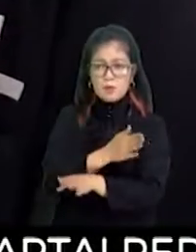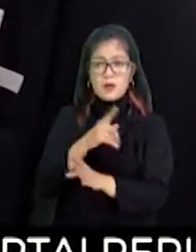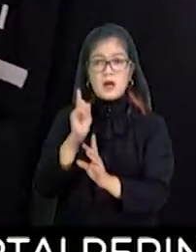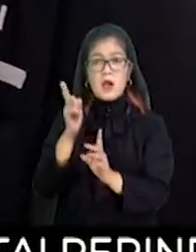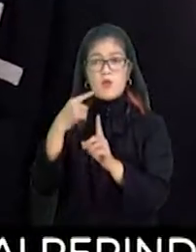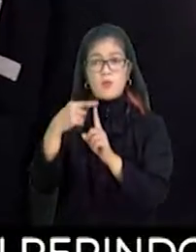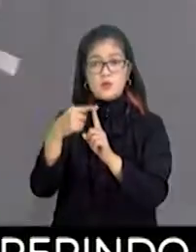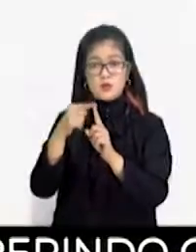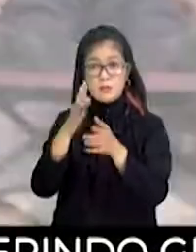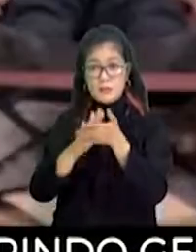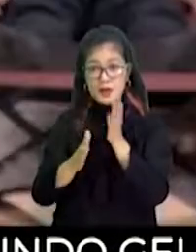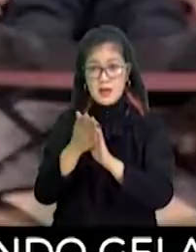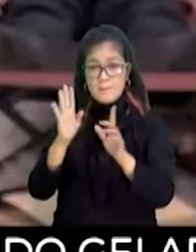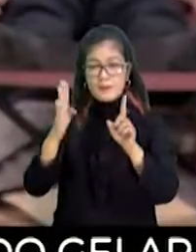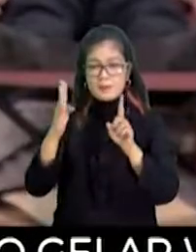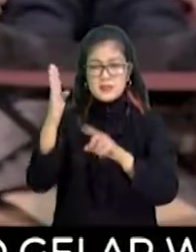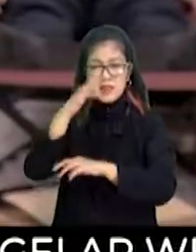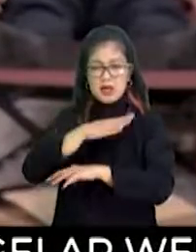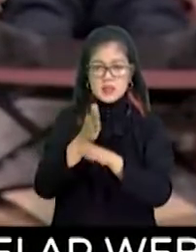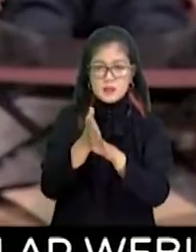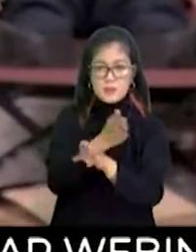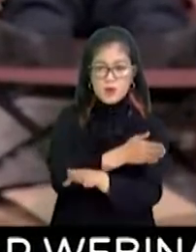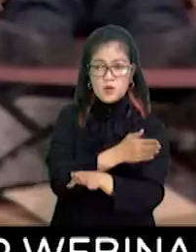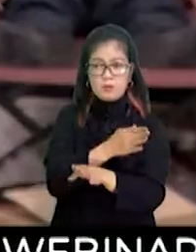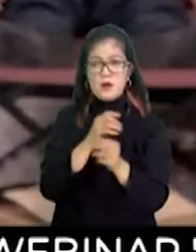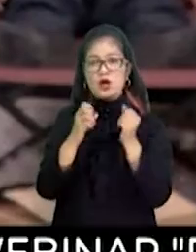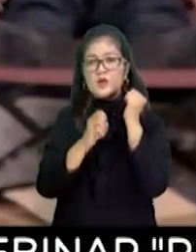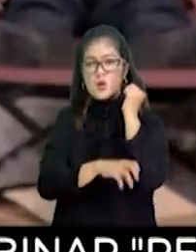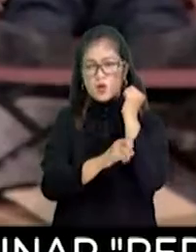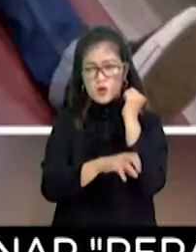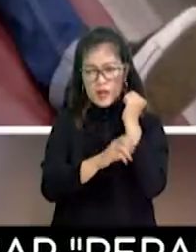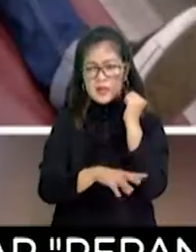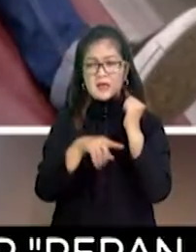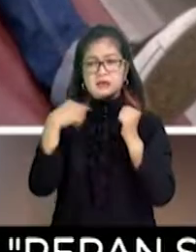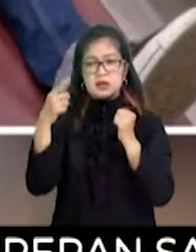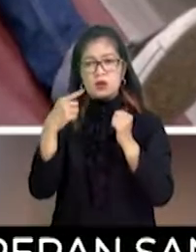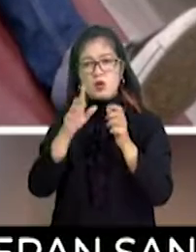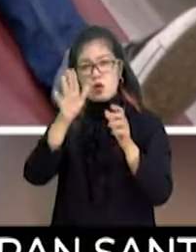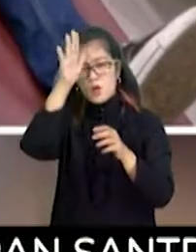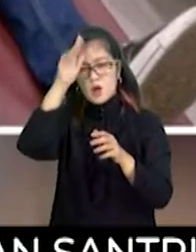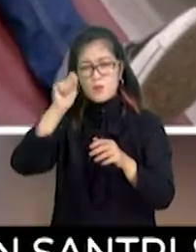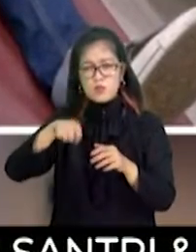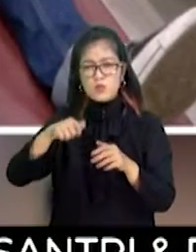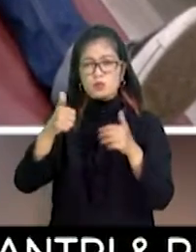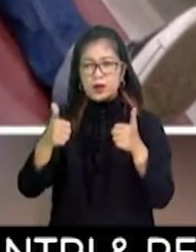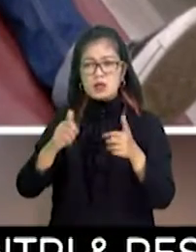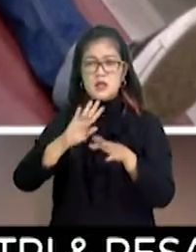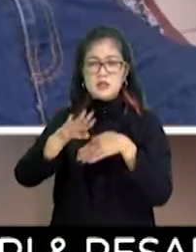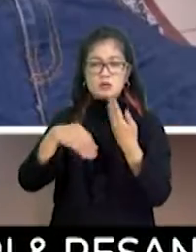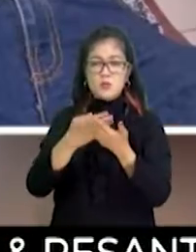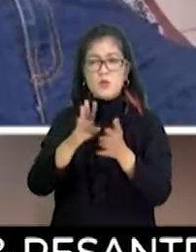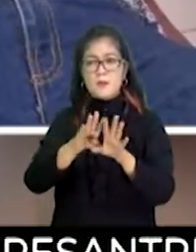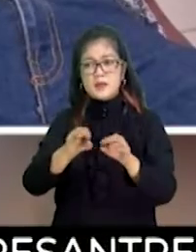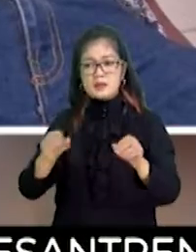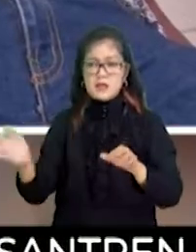tidak ada keluhan dia boleh donor kebutuhan darat selalu ada Jadi kita mengundang setiap dari karyawan untuk ikut serta karena kita semua